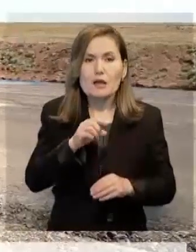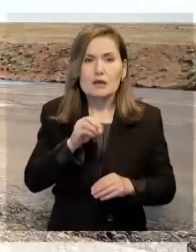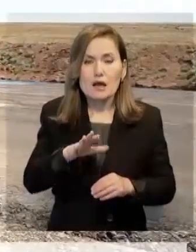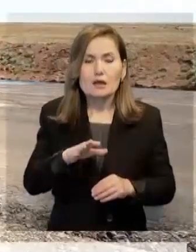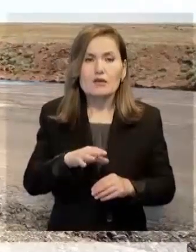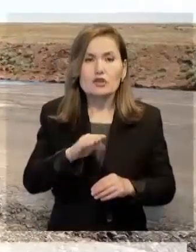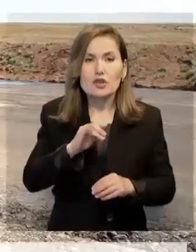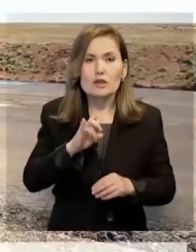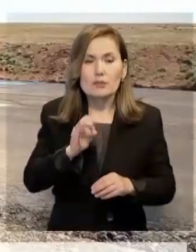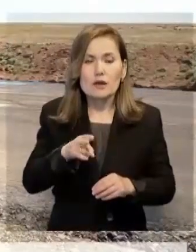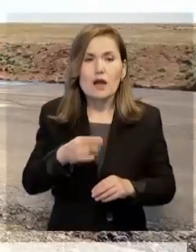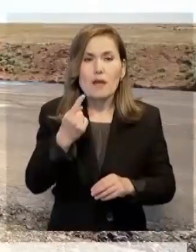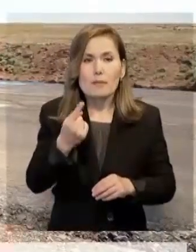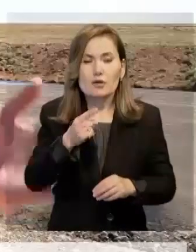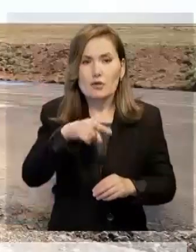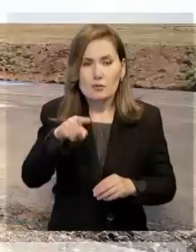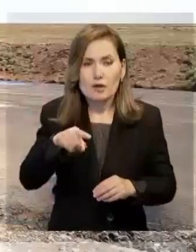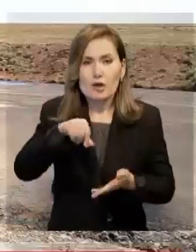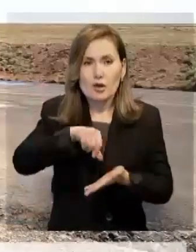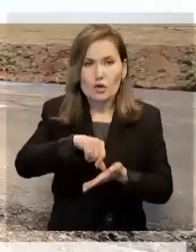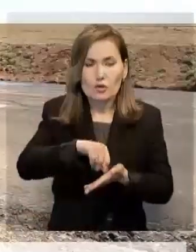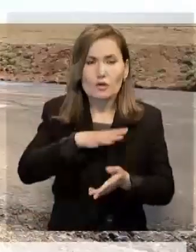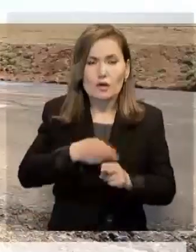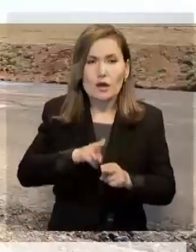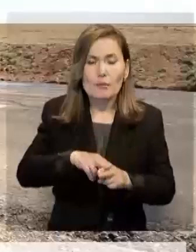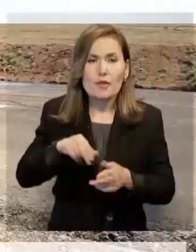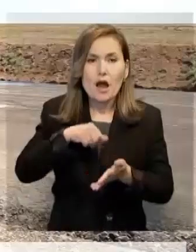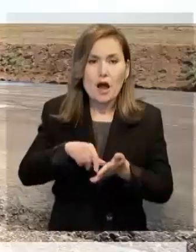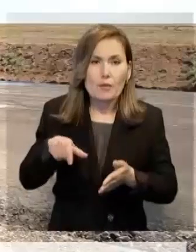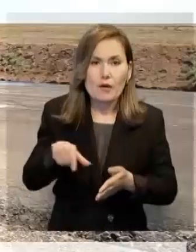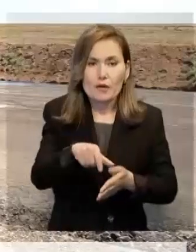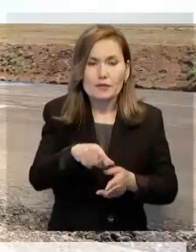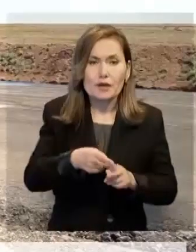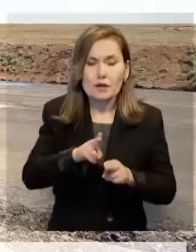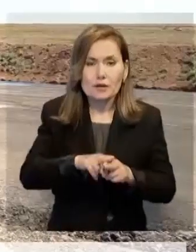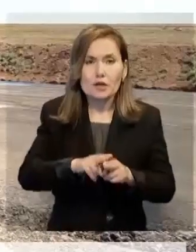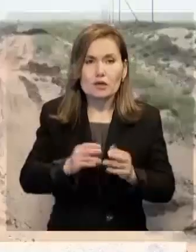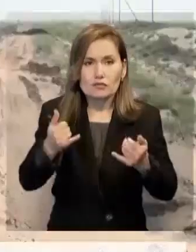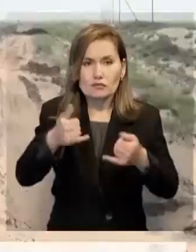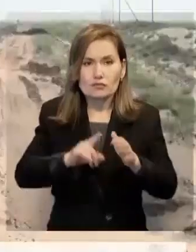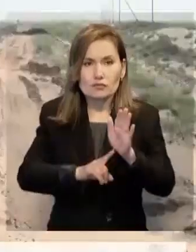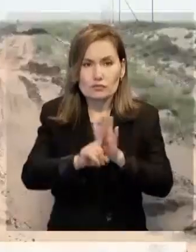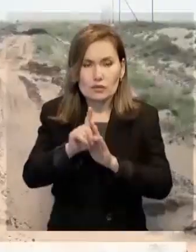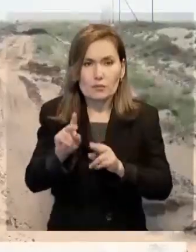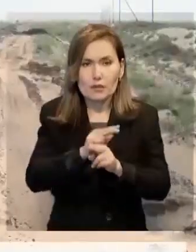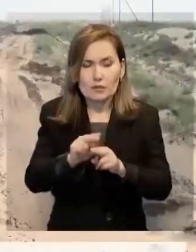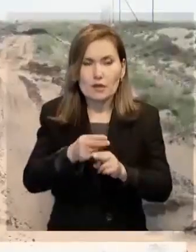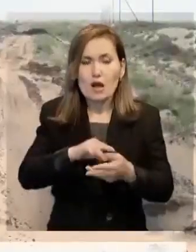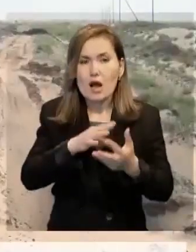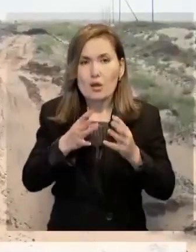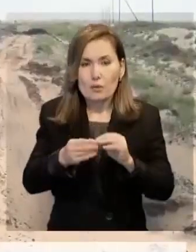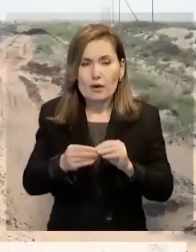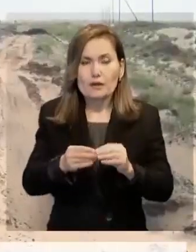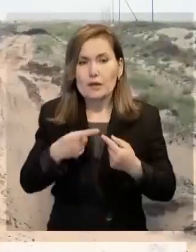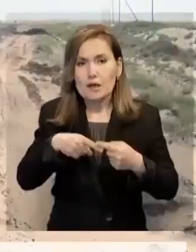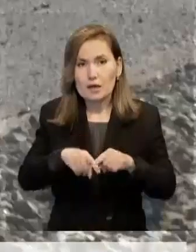арасындағы нөмірі 1-ші учаскеде тұрмыз. Қазір мұнда асфальтты бетонның бастапқы қабаты төселіп жатыр. Бұдан бөлек құзырлы ведомство